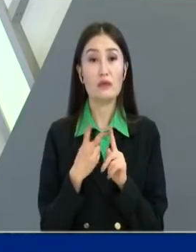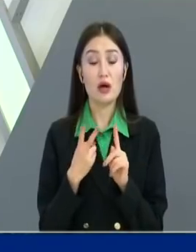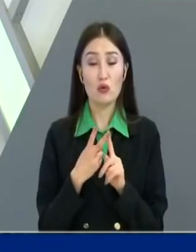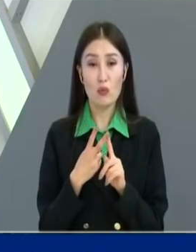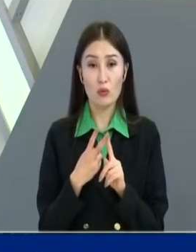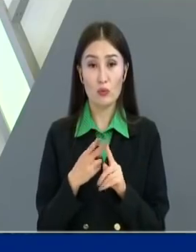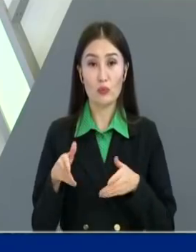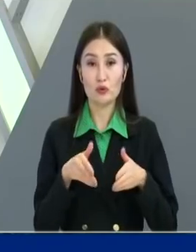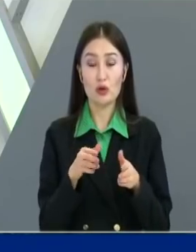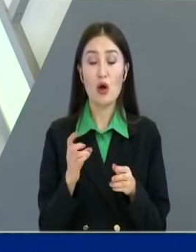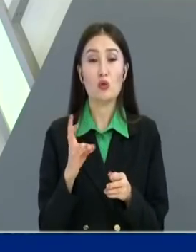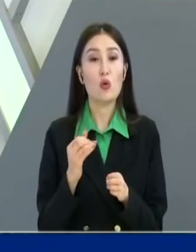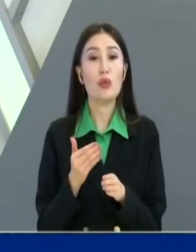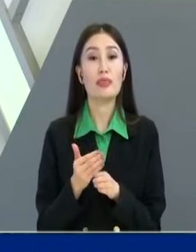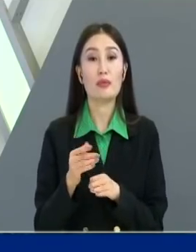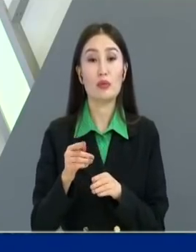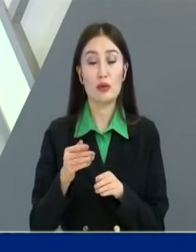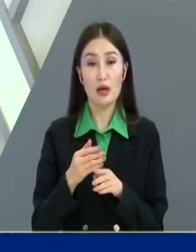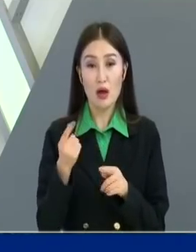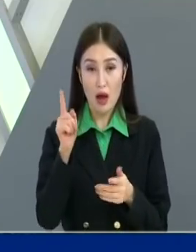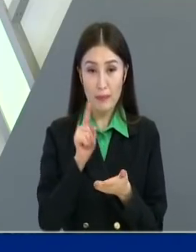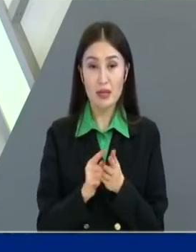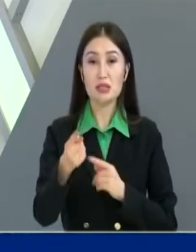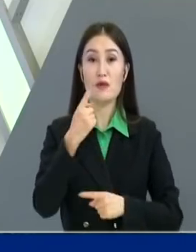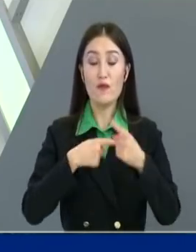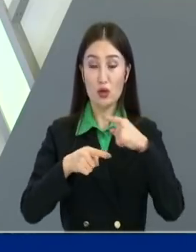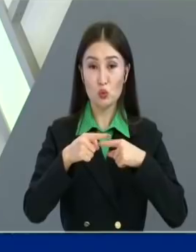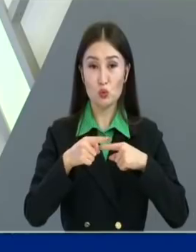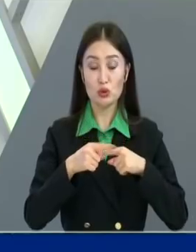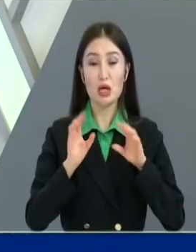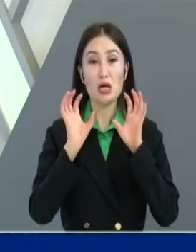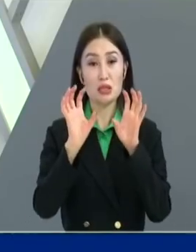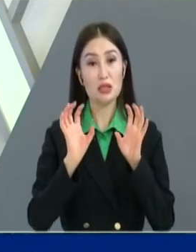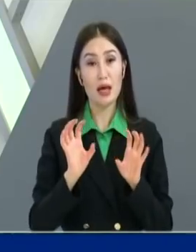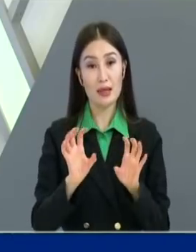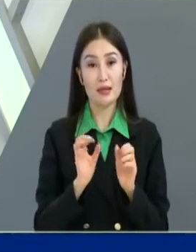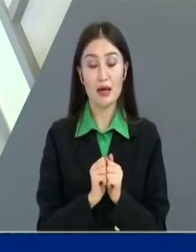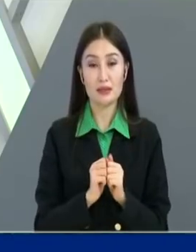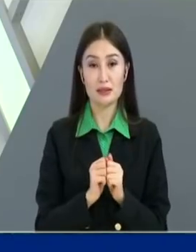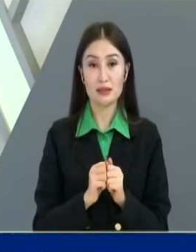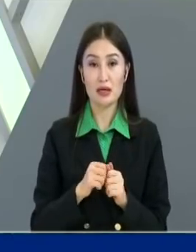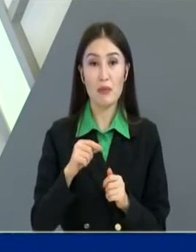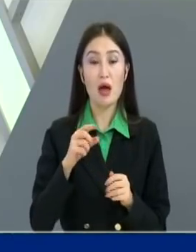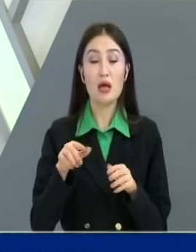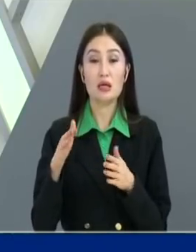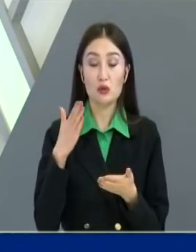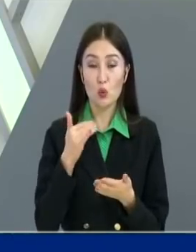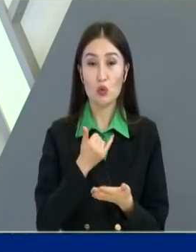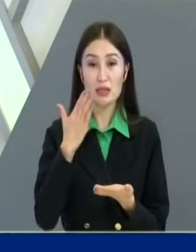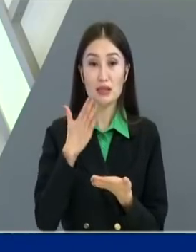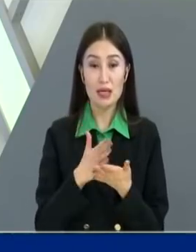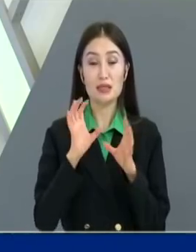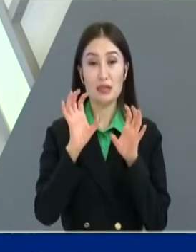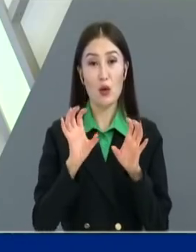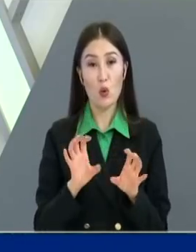но спустя некоторое время мы обязаны все равно вернуться в законодательное пространство, где действует закон, где